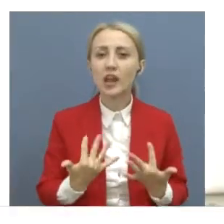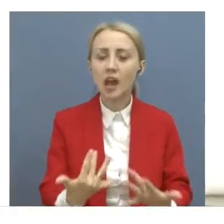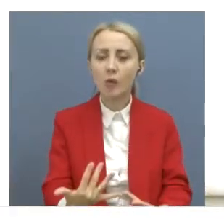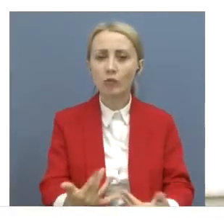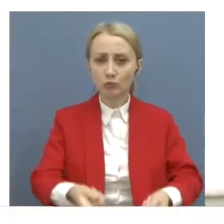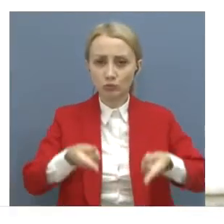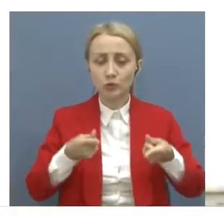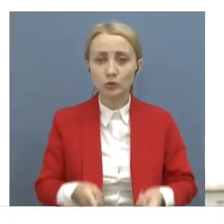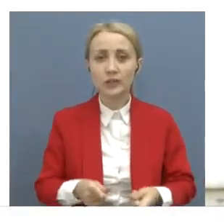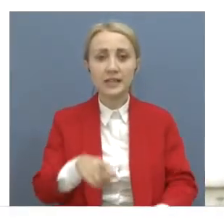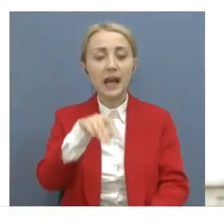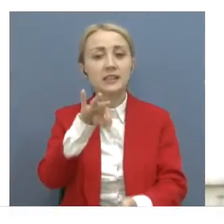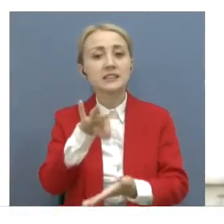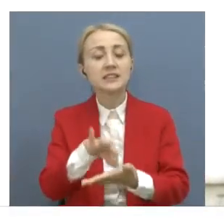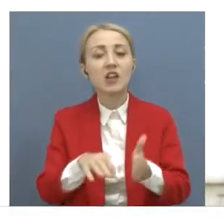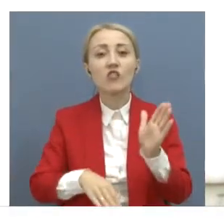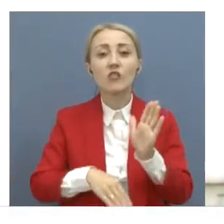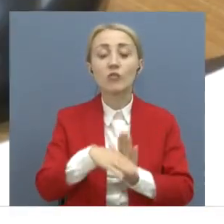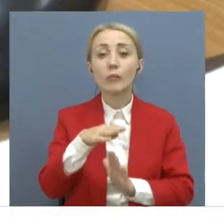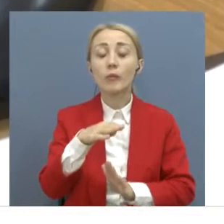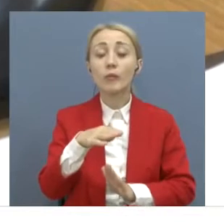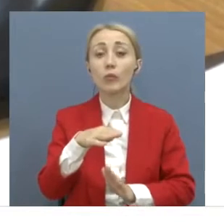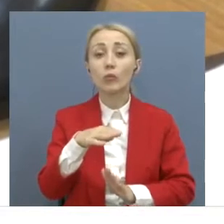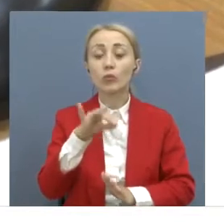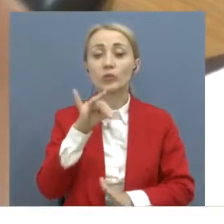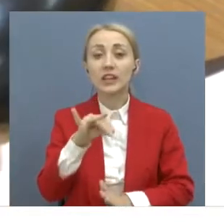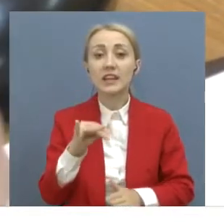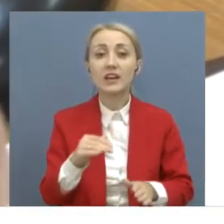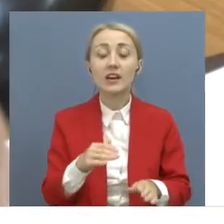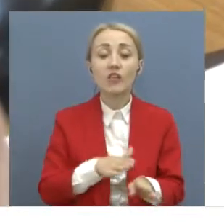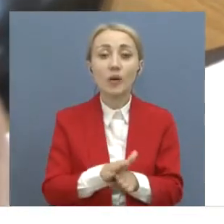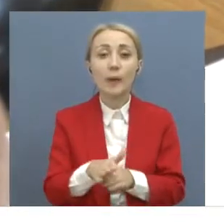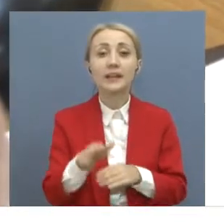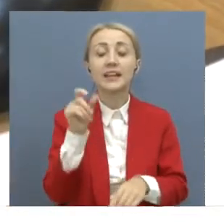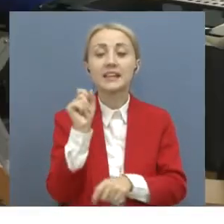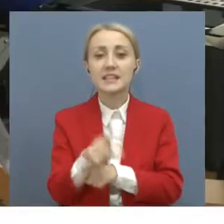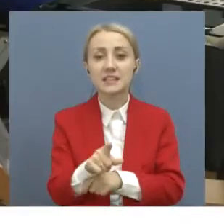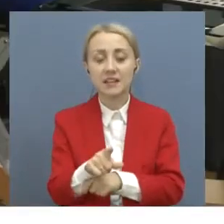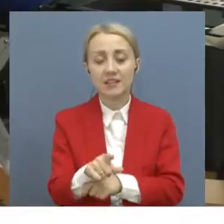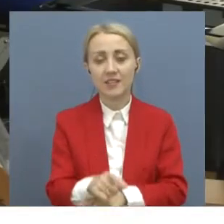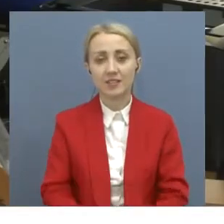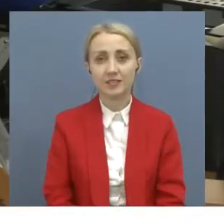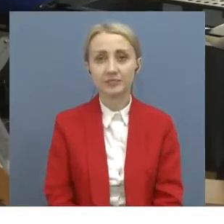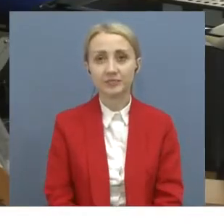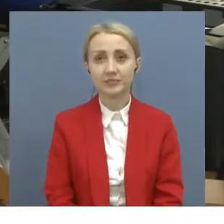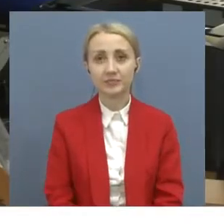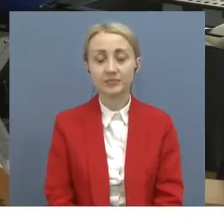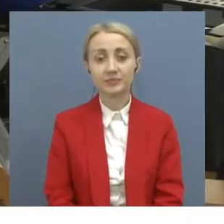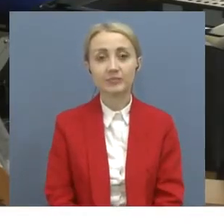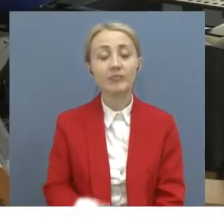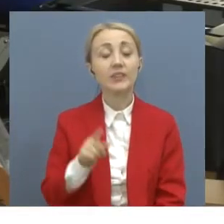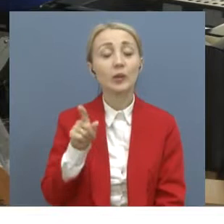көңілді жүретінін айтады. Абзалжан әрдайым алға басып, тың идеялар мен айналасындағыларға қуат береді. Ему была присуща